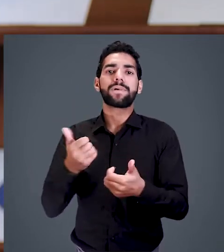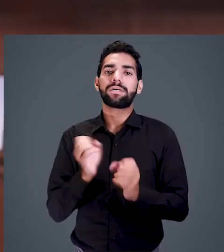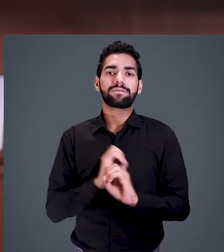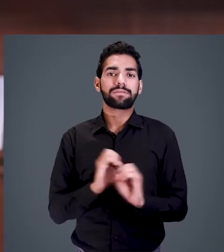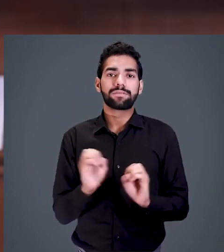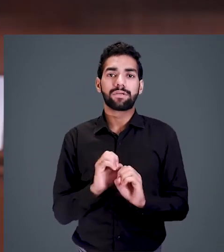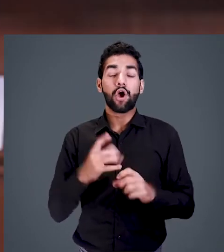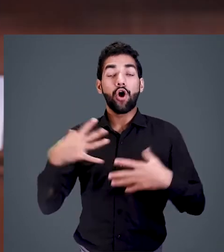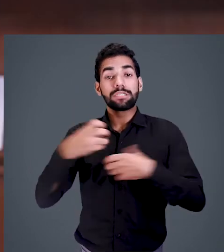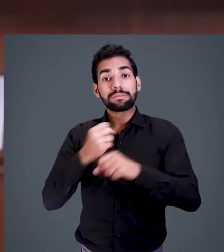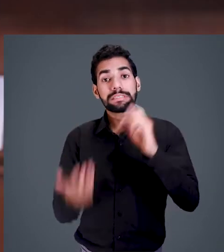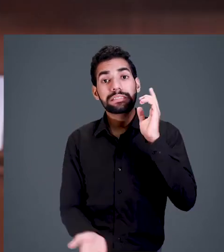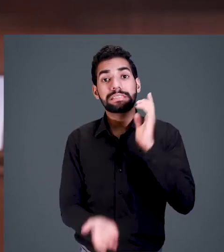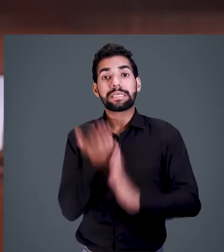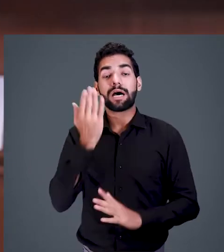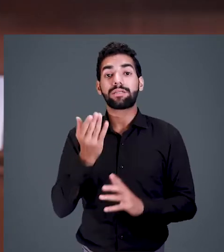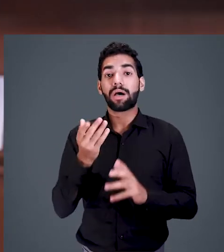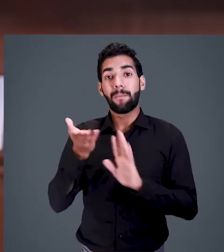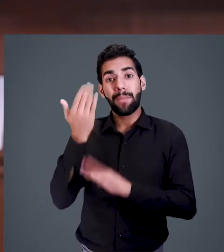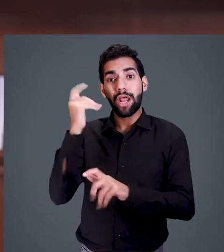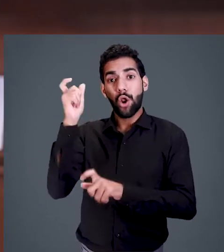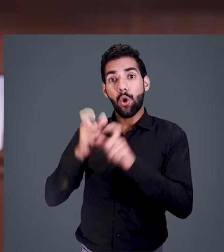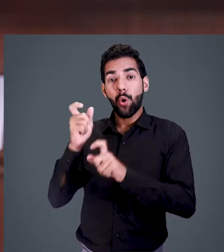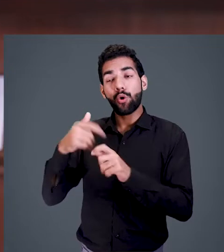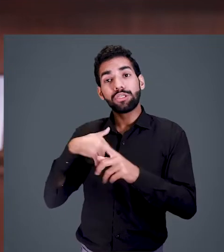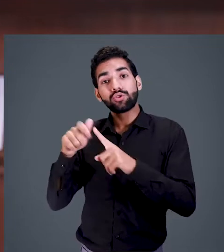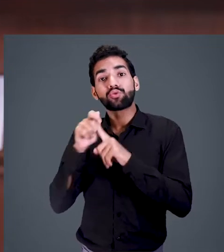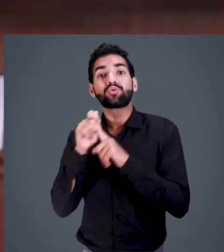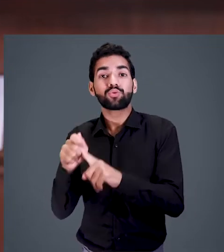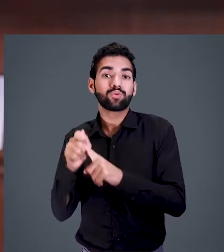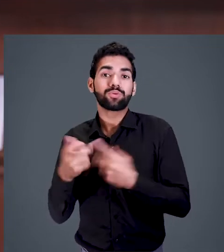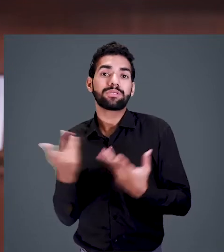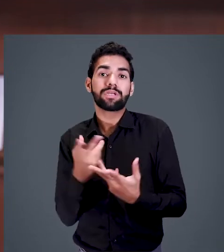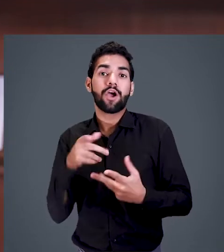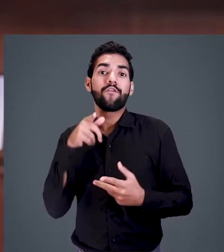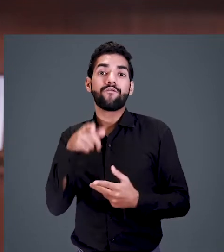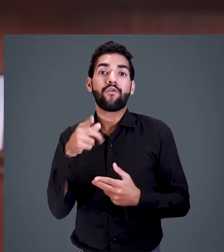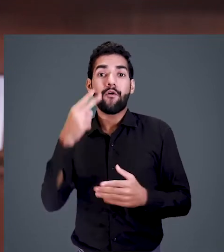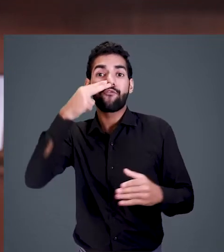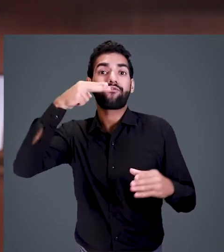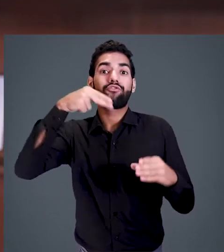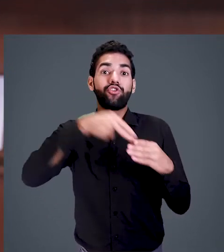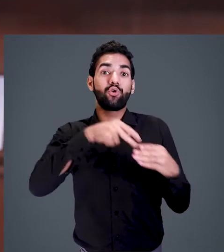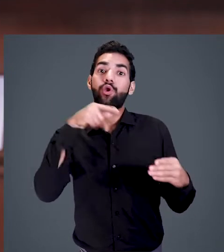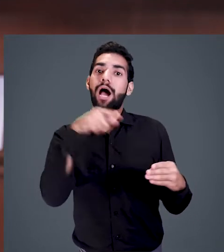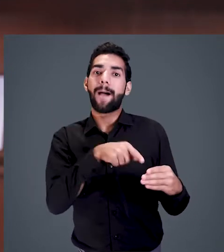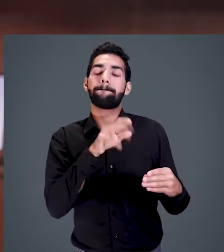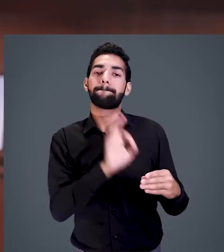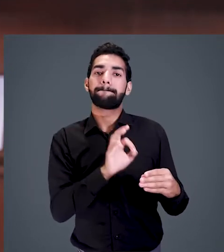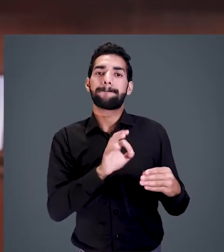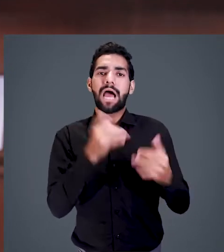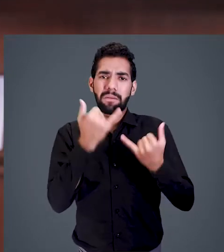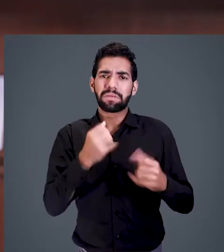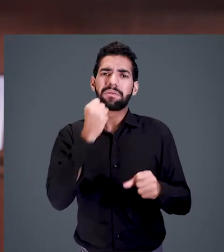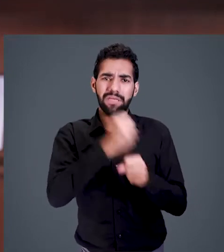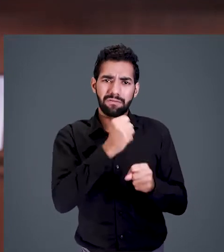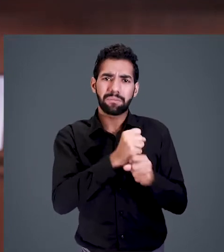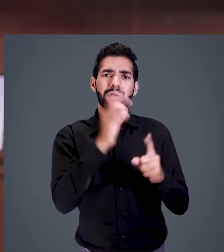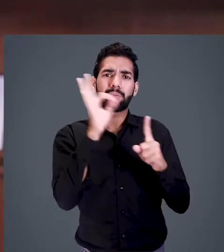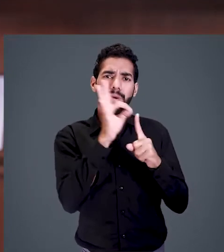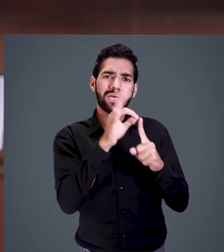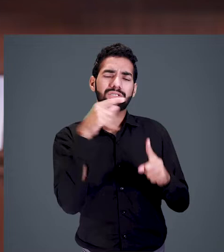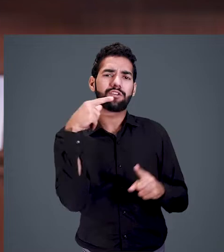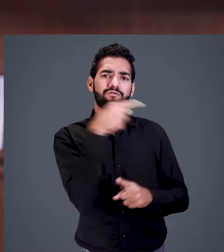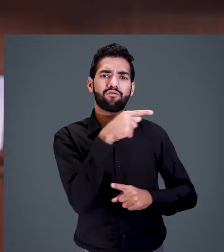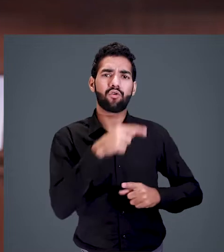हैं। और सबसे बड़ा जो आइटम जो कि लोगों को बहुत इम्पैक्ट करता है वो है आपकी फ्यूल प्राइसेस। अभी भी गवर्नमेंट ऑफ